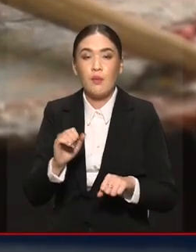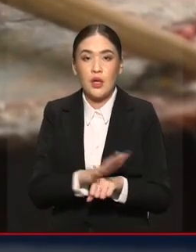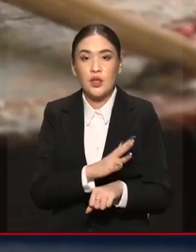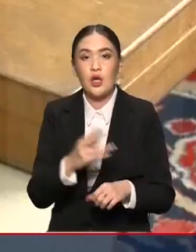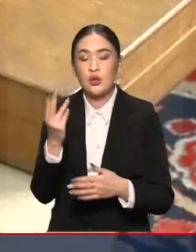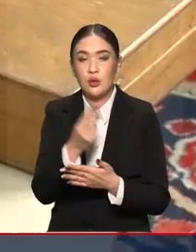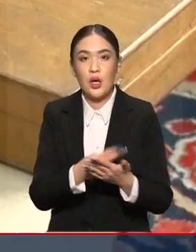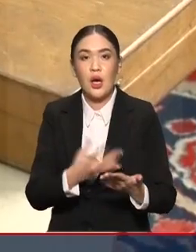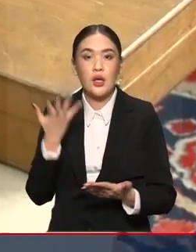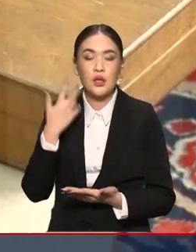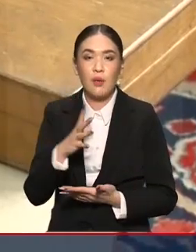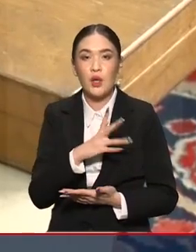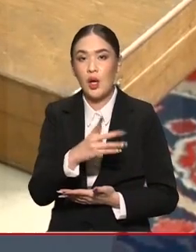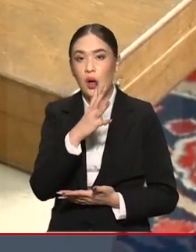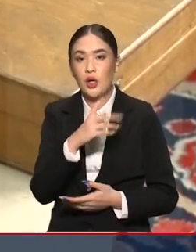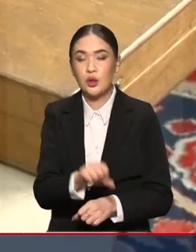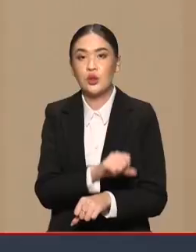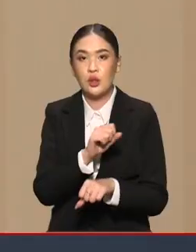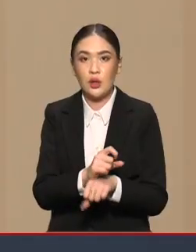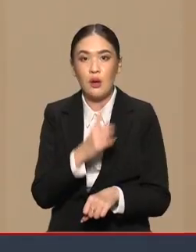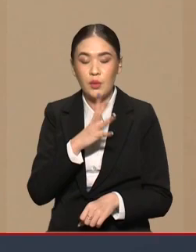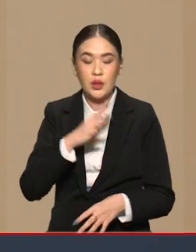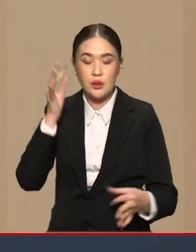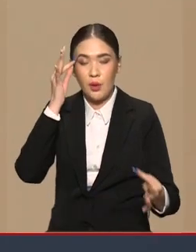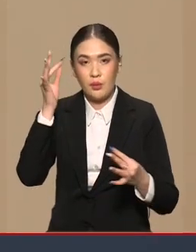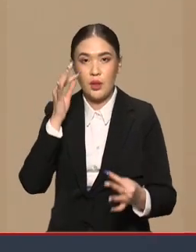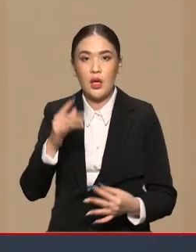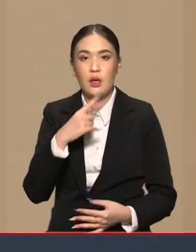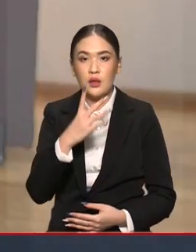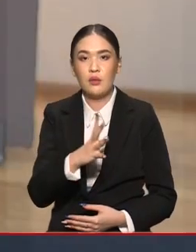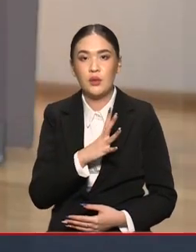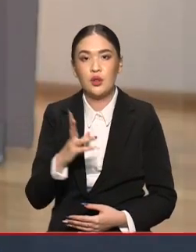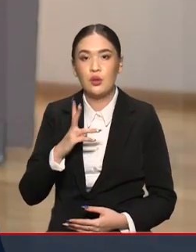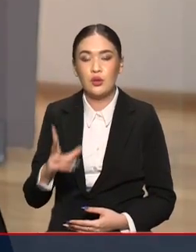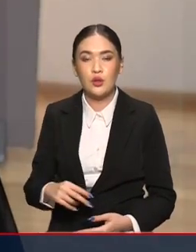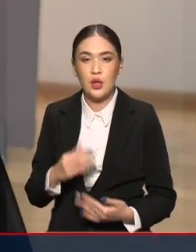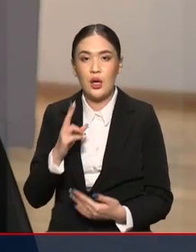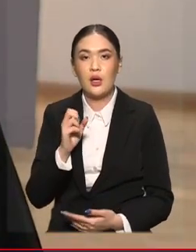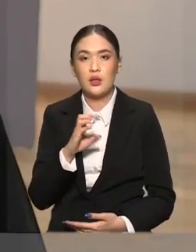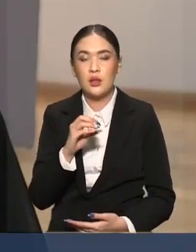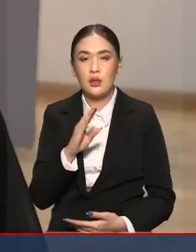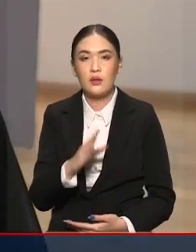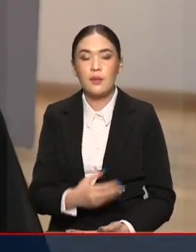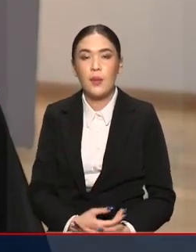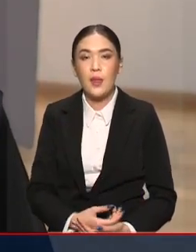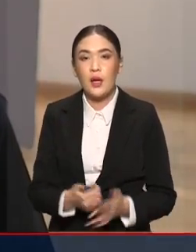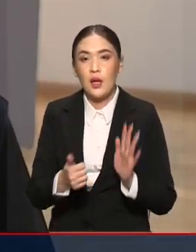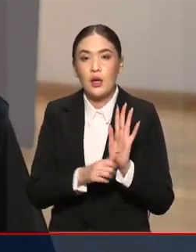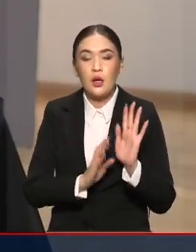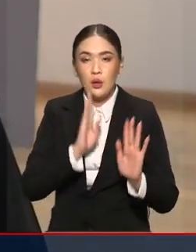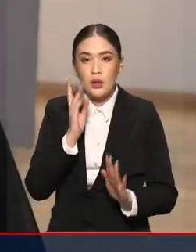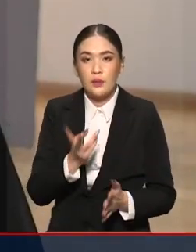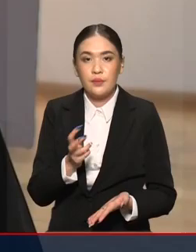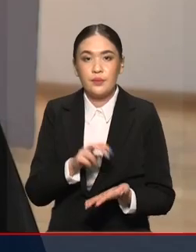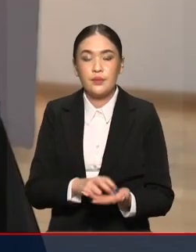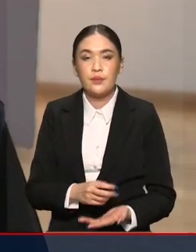салған кезде оған уақыт тоқтап қалатын, деп еске алады қызы Гүлдария Қастеева. Он вставал на 6 часов утра, выходил во